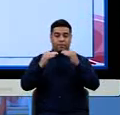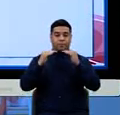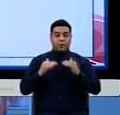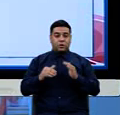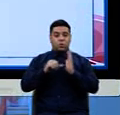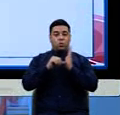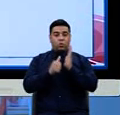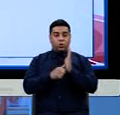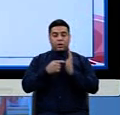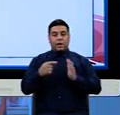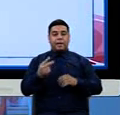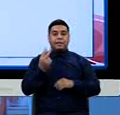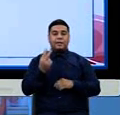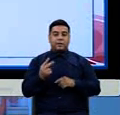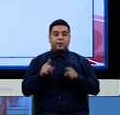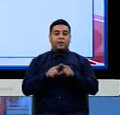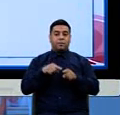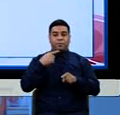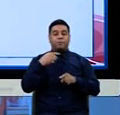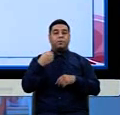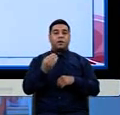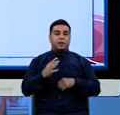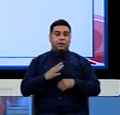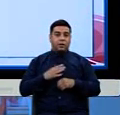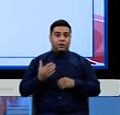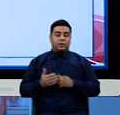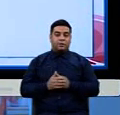Pastki qismda 16 ayru 2 deb berilgan.